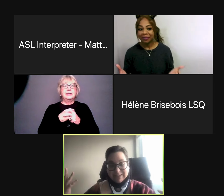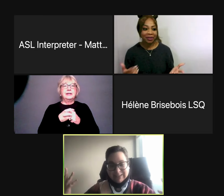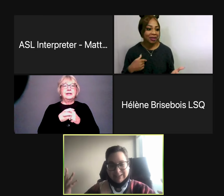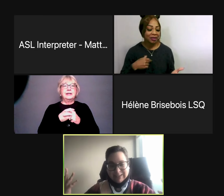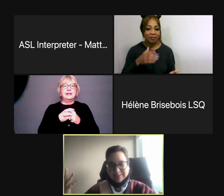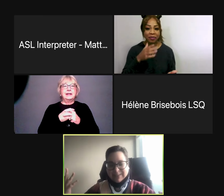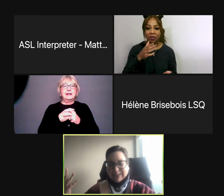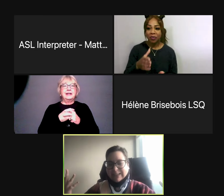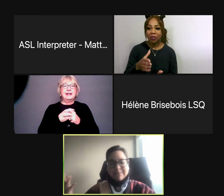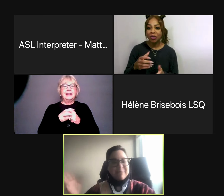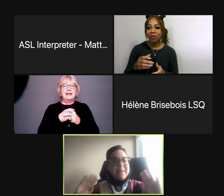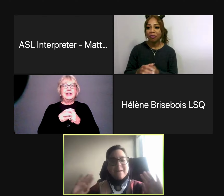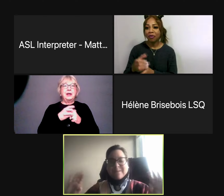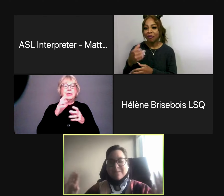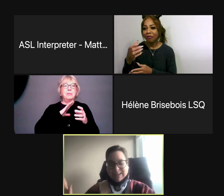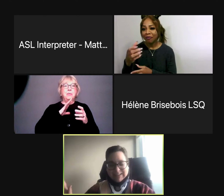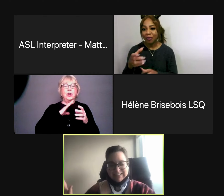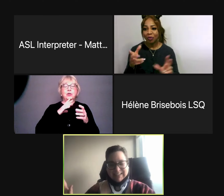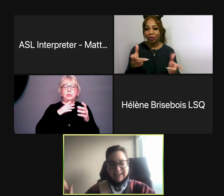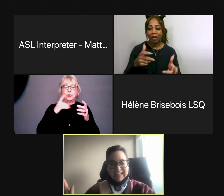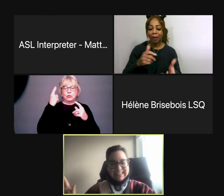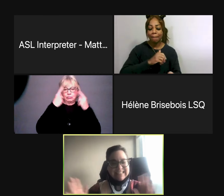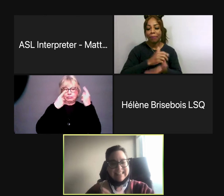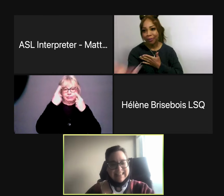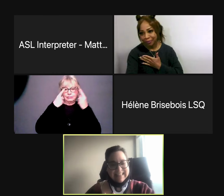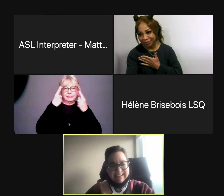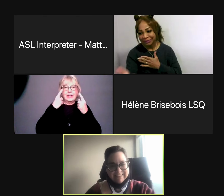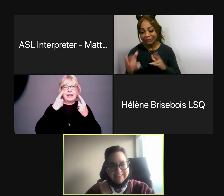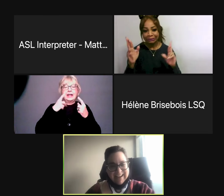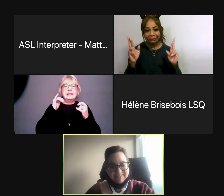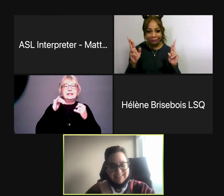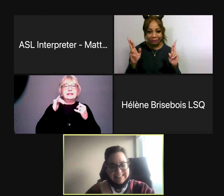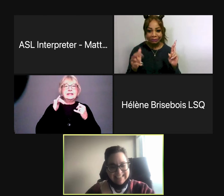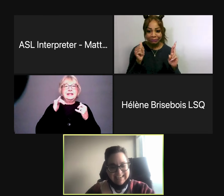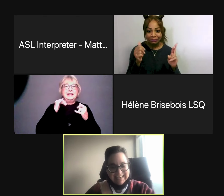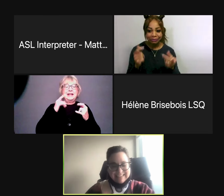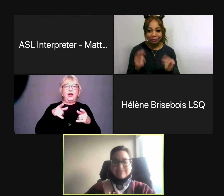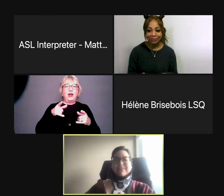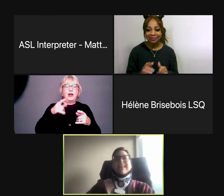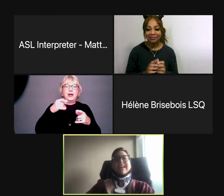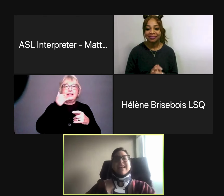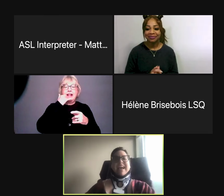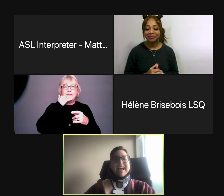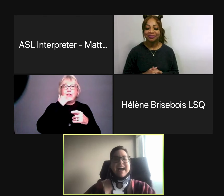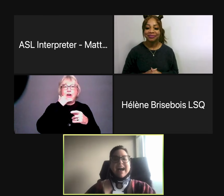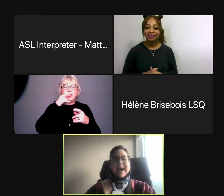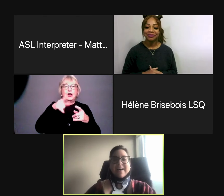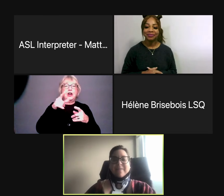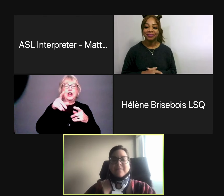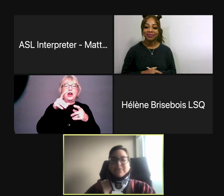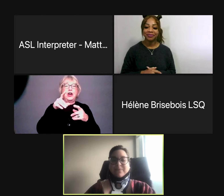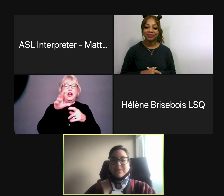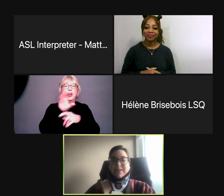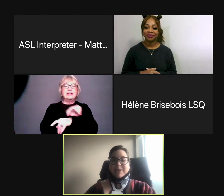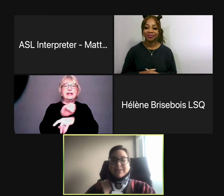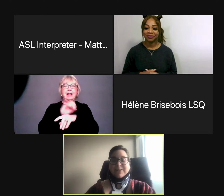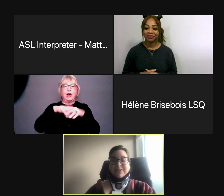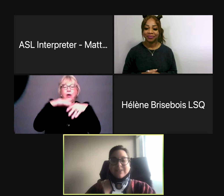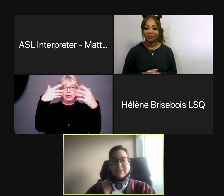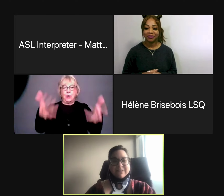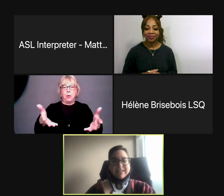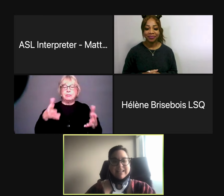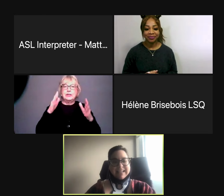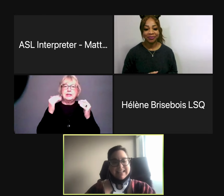Je me pose toujours la question, si je veux faire tomber mon ordinateur, mon téléphone, je me croise les doigts, j'espère que ça ne se produira pas aujourd'hui.